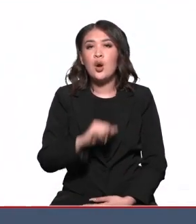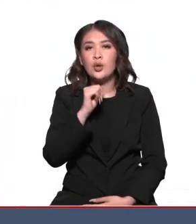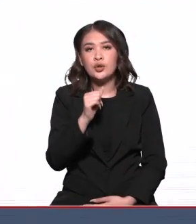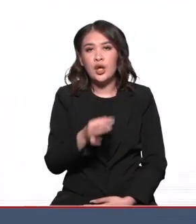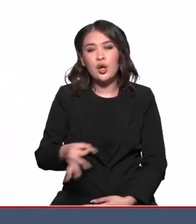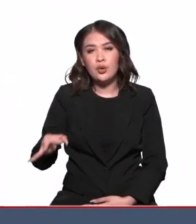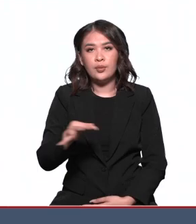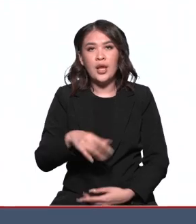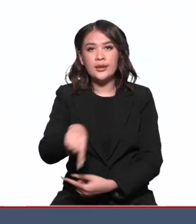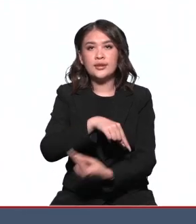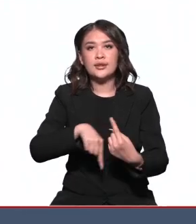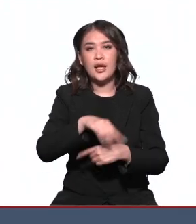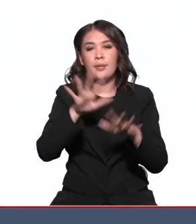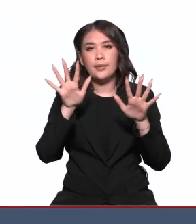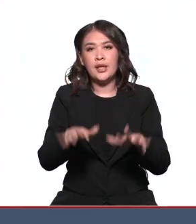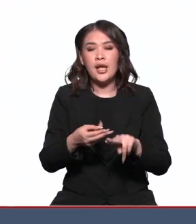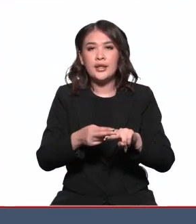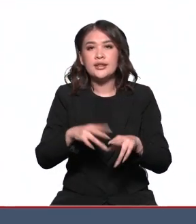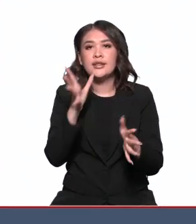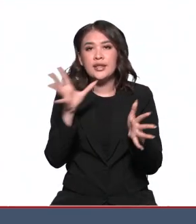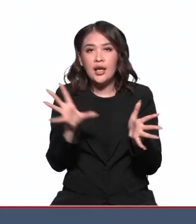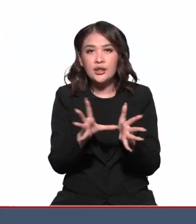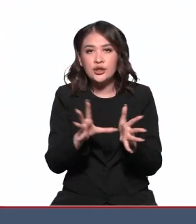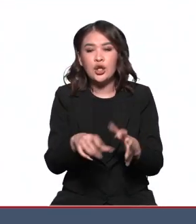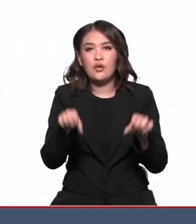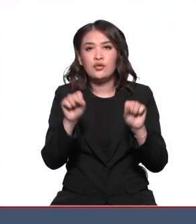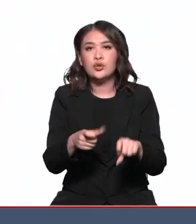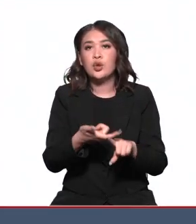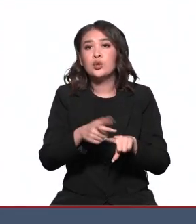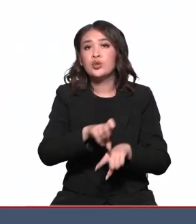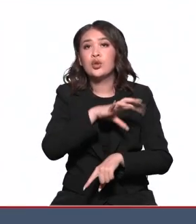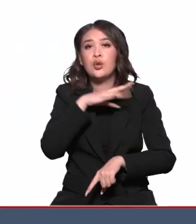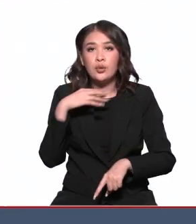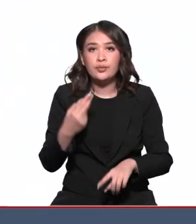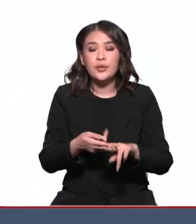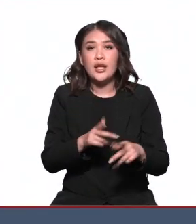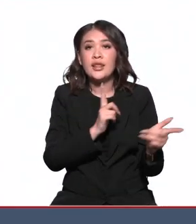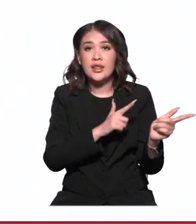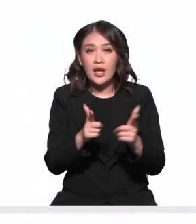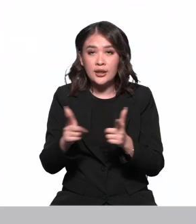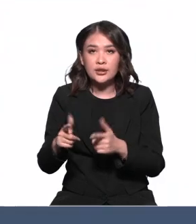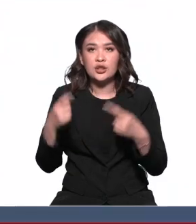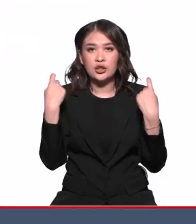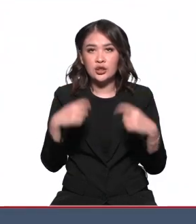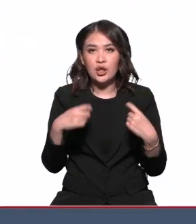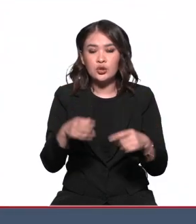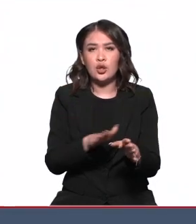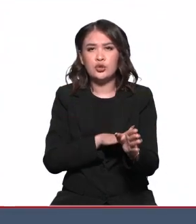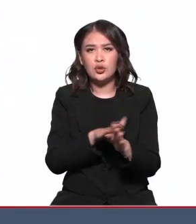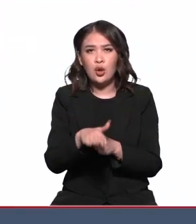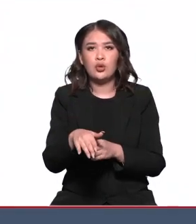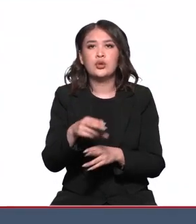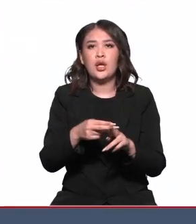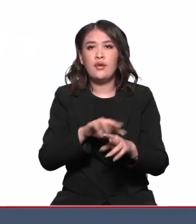облысының кәсіпорындары өндірістік әлеуеті мен техникалық мүмкіндіктерге ие. Өндіру мен өңдеуден бастап дайын өнімді сатуға дейінгі толық циклды